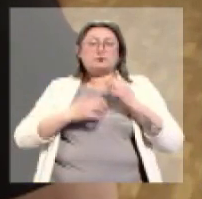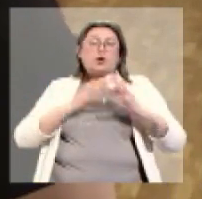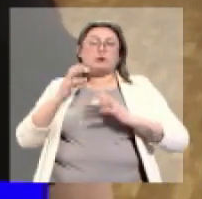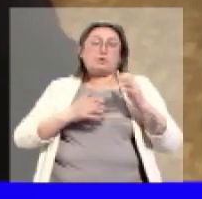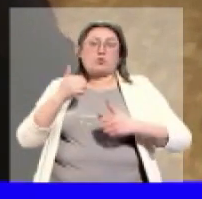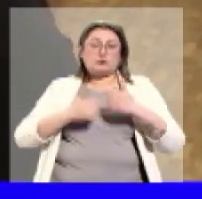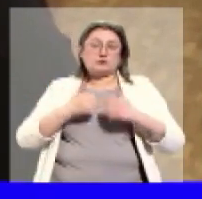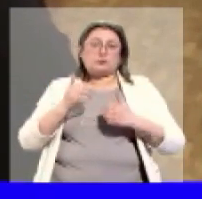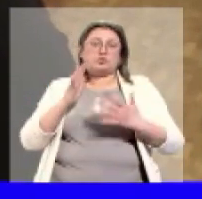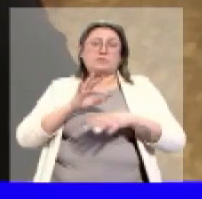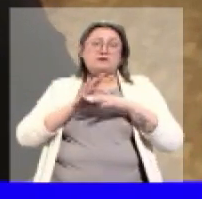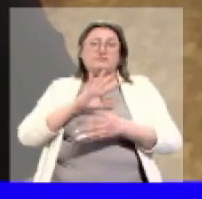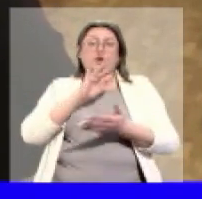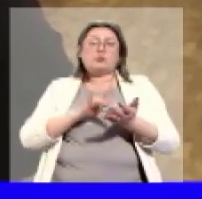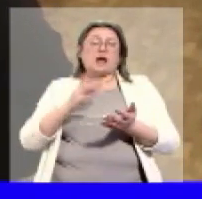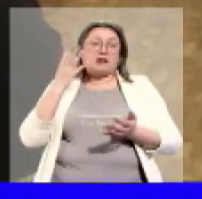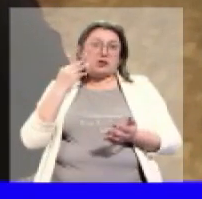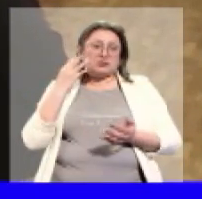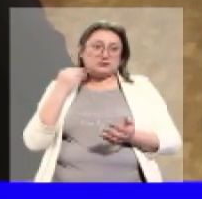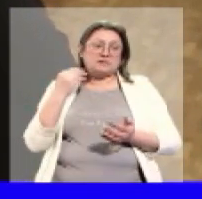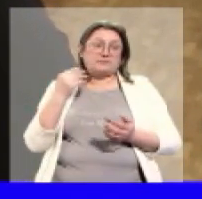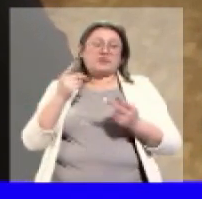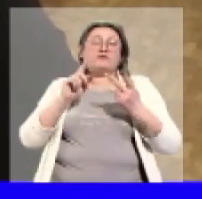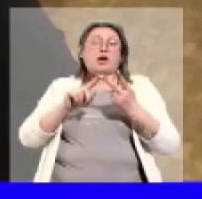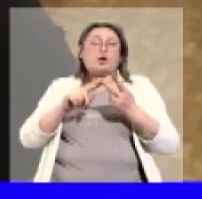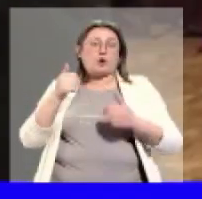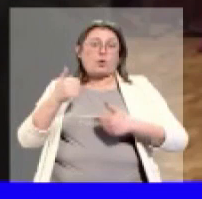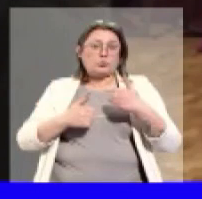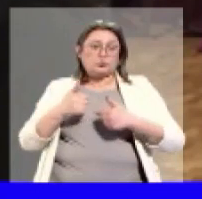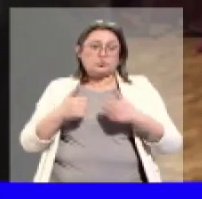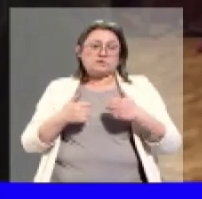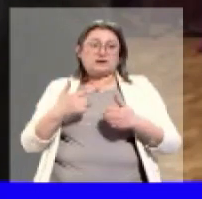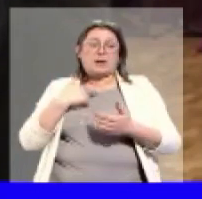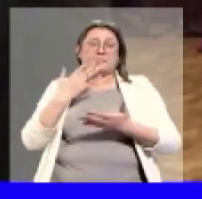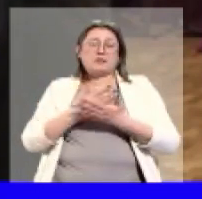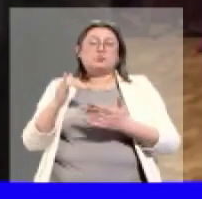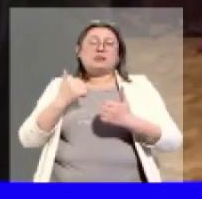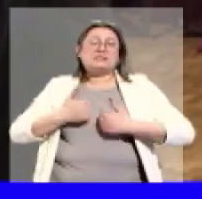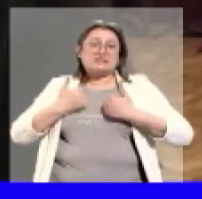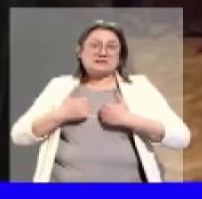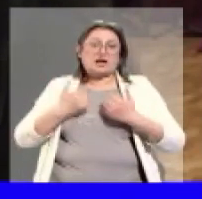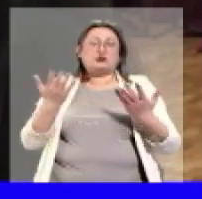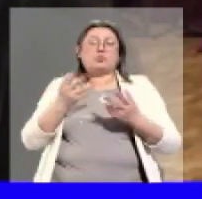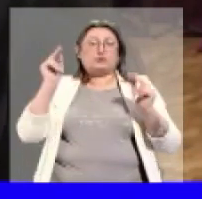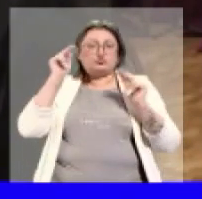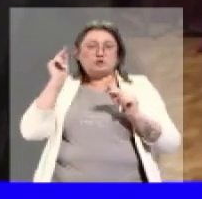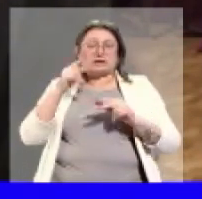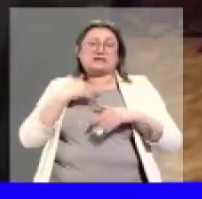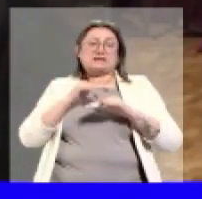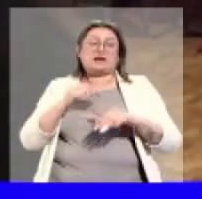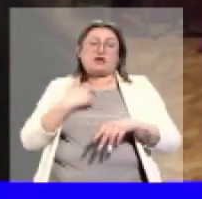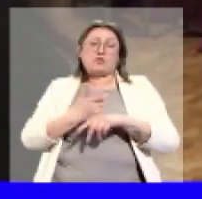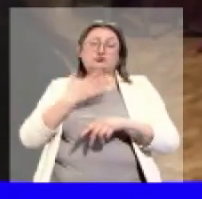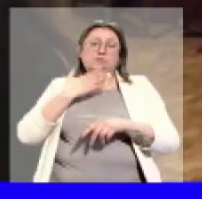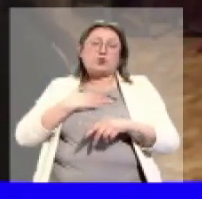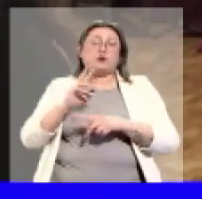международному конкурсу, который будет проходить в городе Алматы. Это второй конкурс. Нам есть куда стремиться, чему учиться. И детей я своих очень